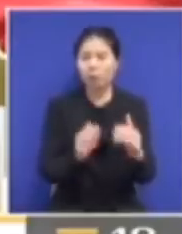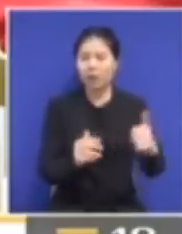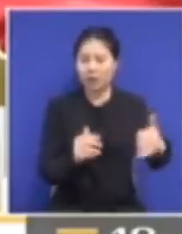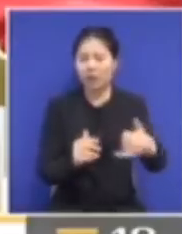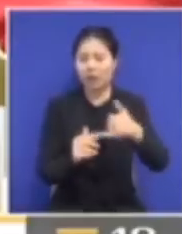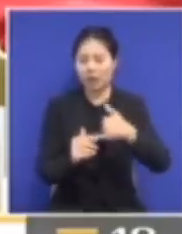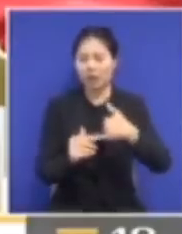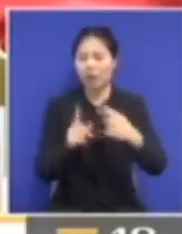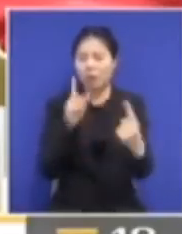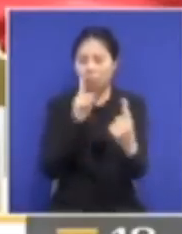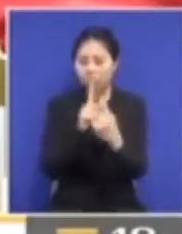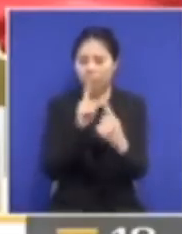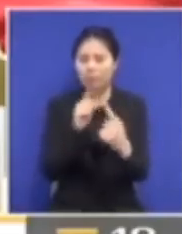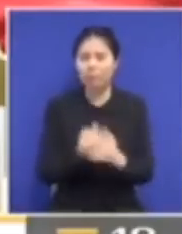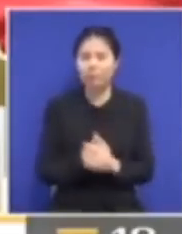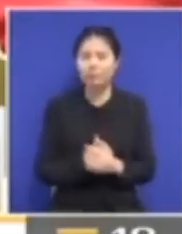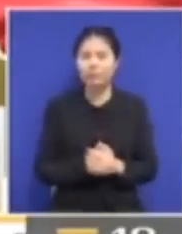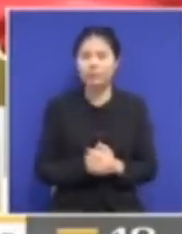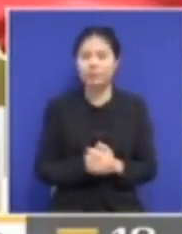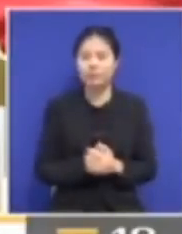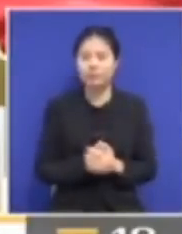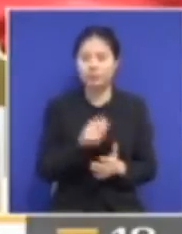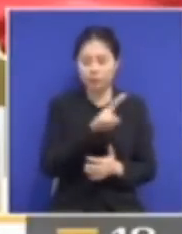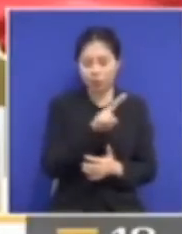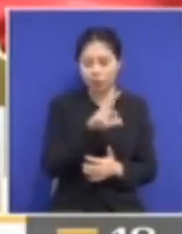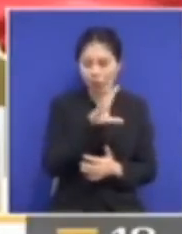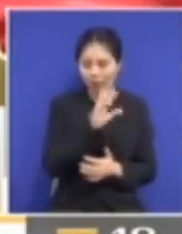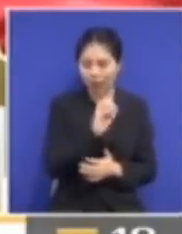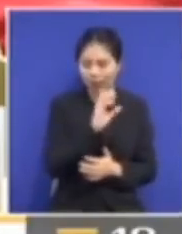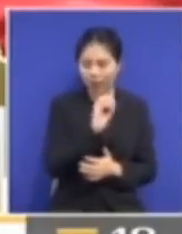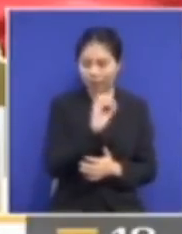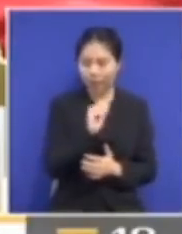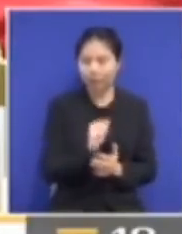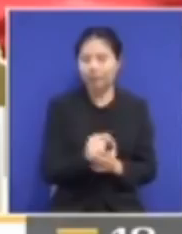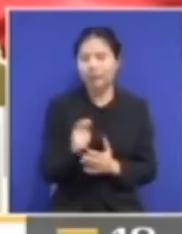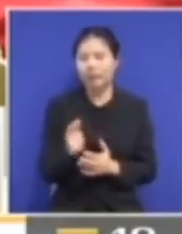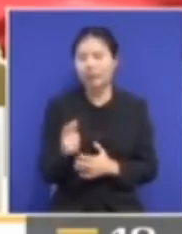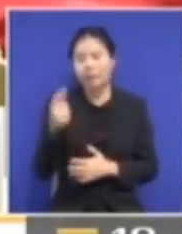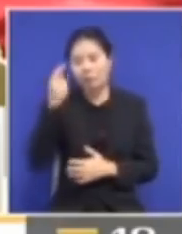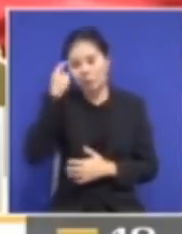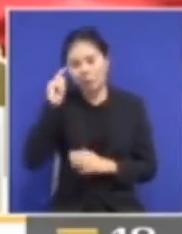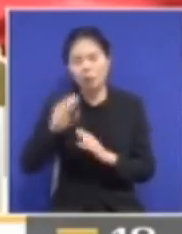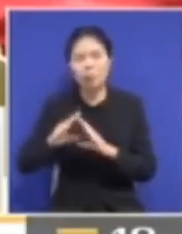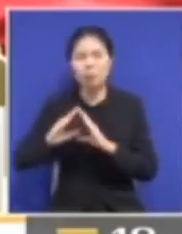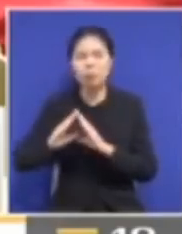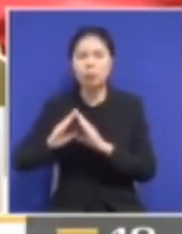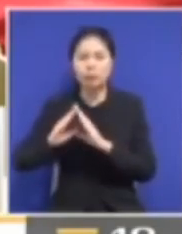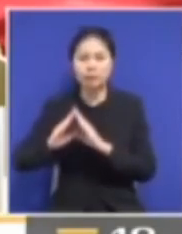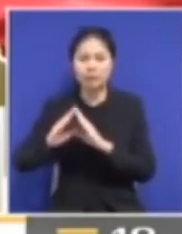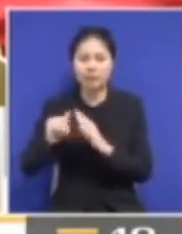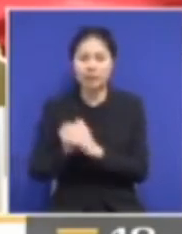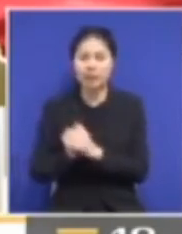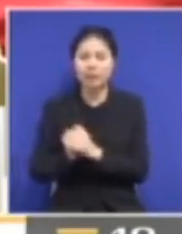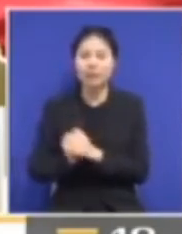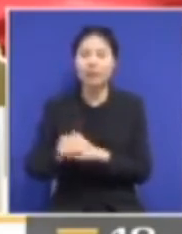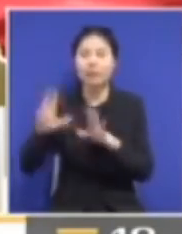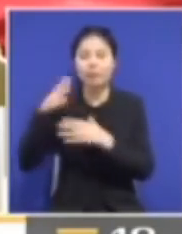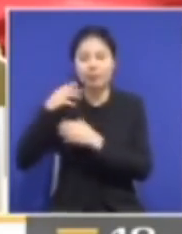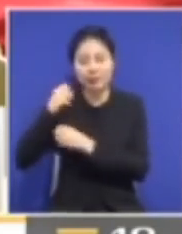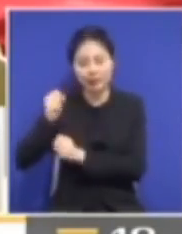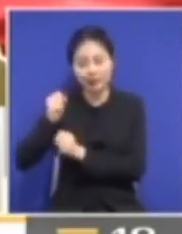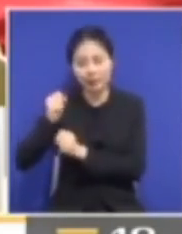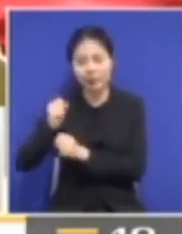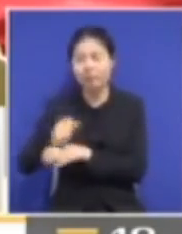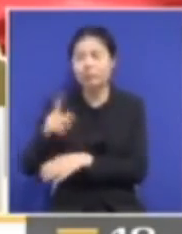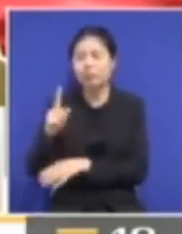งเนี่ยฮะเกือบ250อีกฝ่ายหนึ่งยังไม่รู้ภูมิใจไทยจะไปอยู่ไหนยังไม่รู้ประชาธิปัตย์ไปอยู่ไหนมาหา